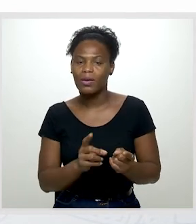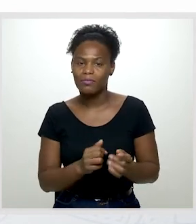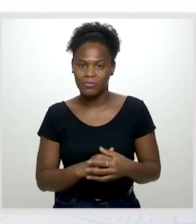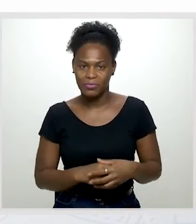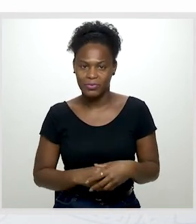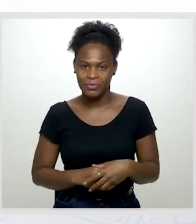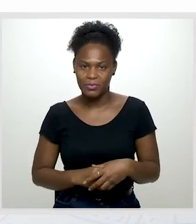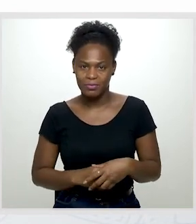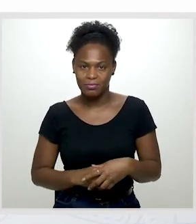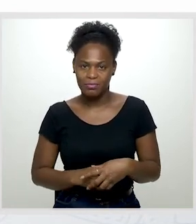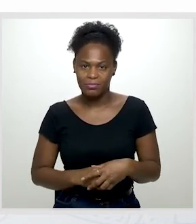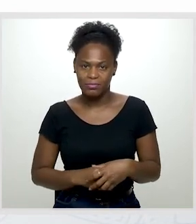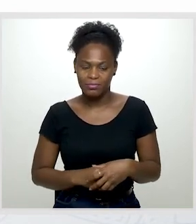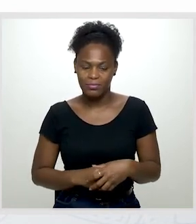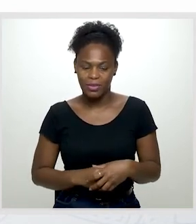utiliser?